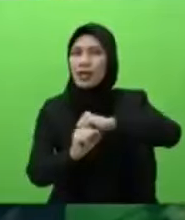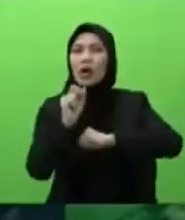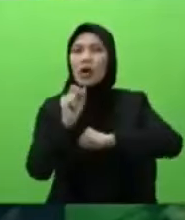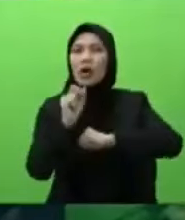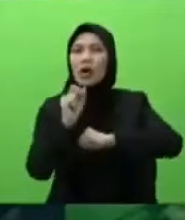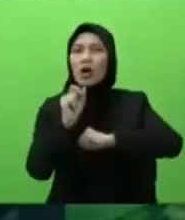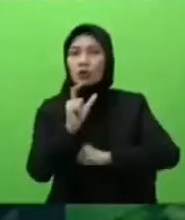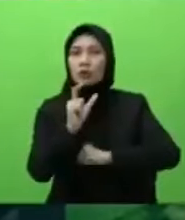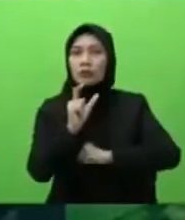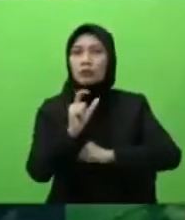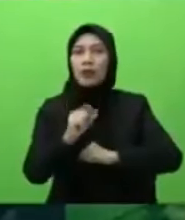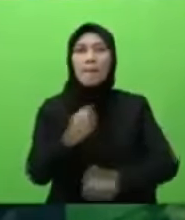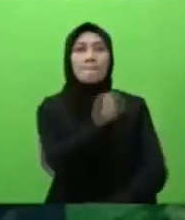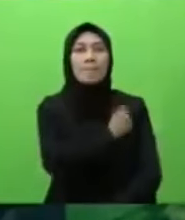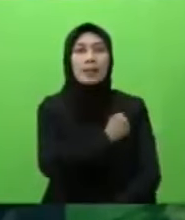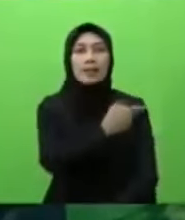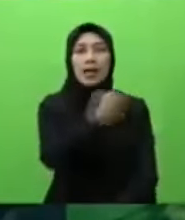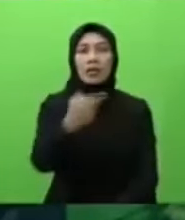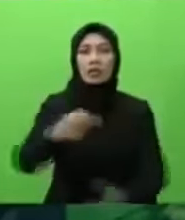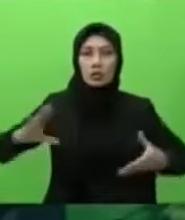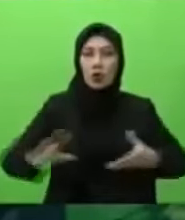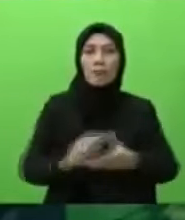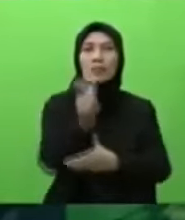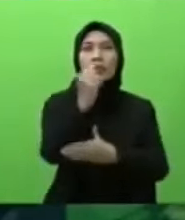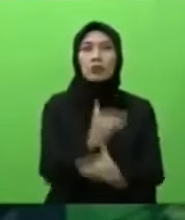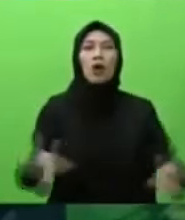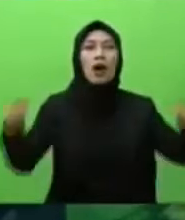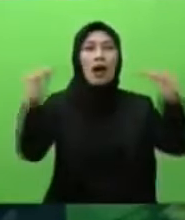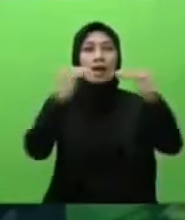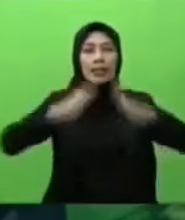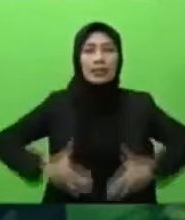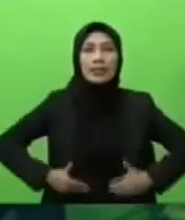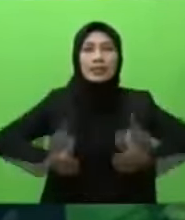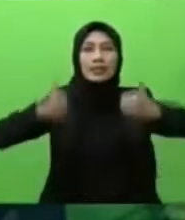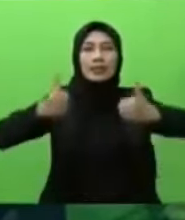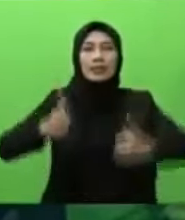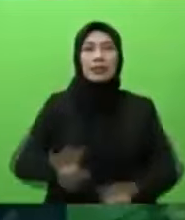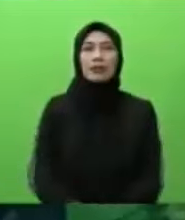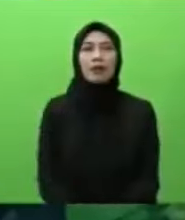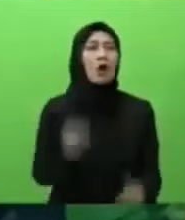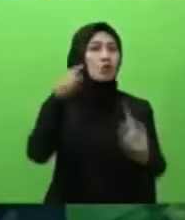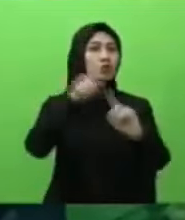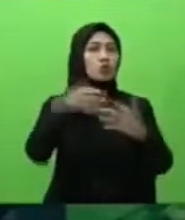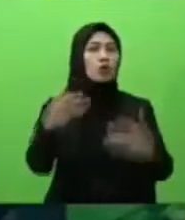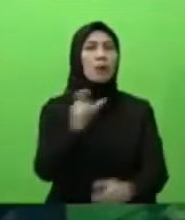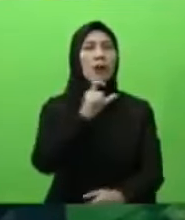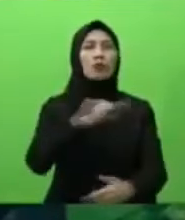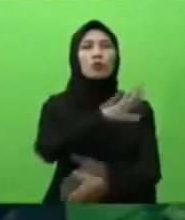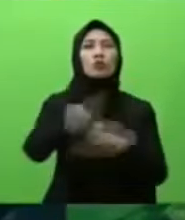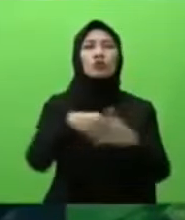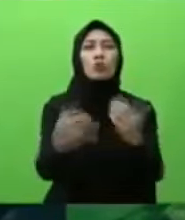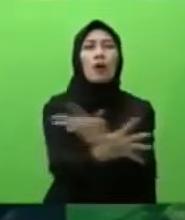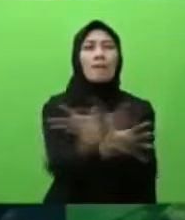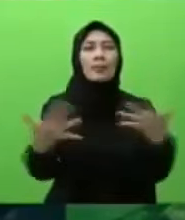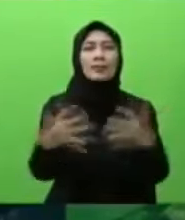kebangsaan yang bersatu berdaulat adil dan makmur bagi seluruh rakyat Indonesia